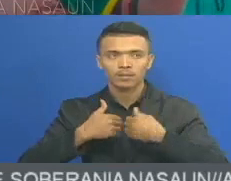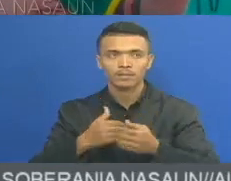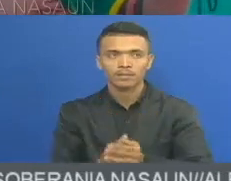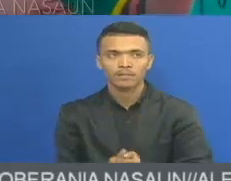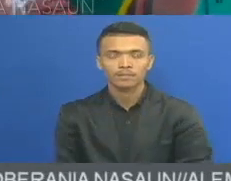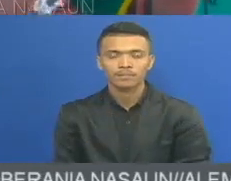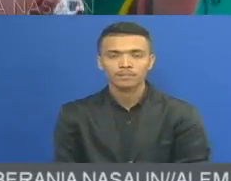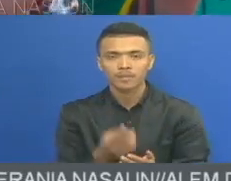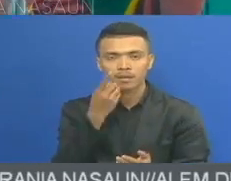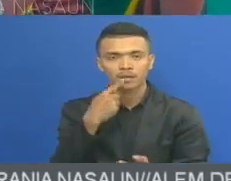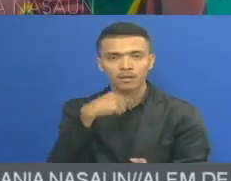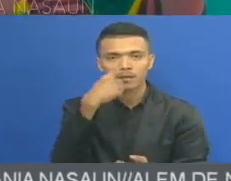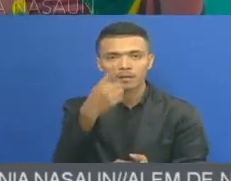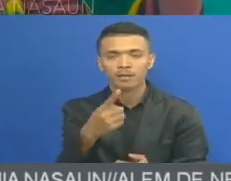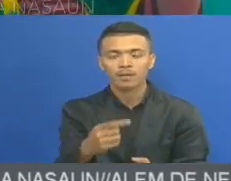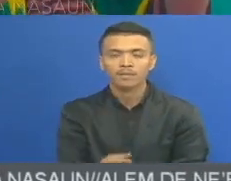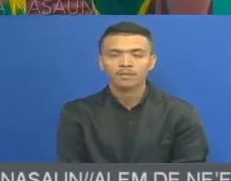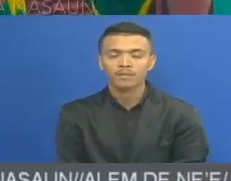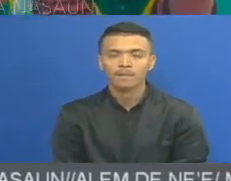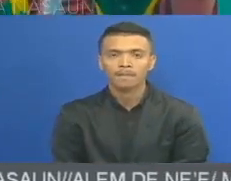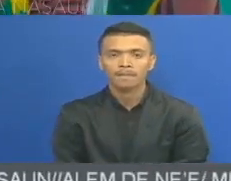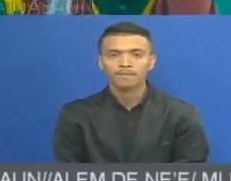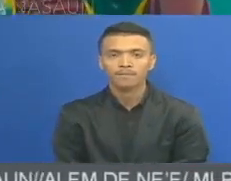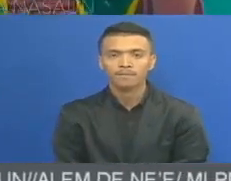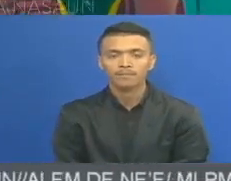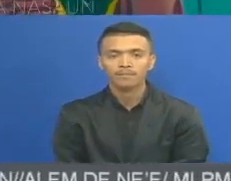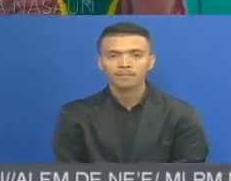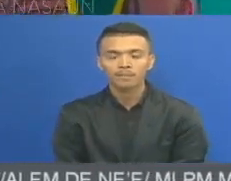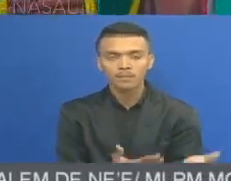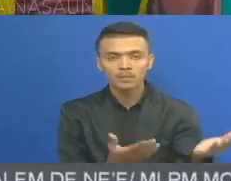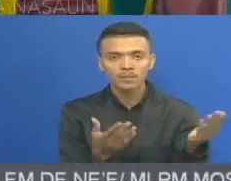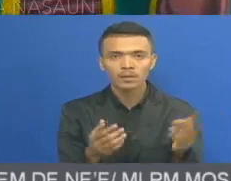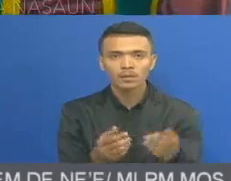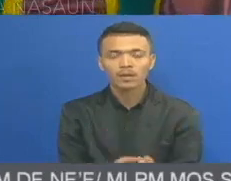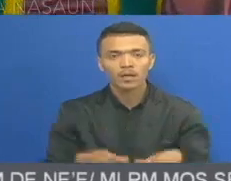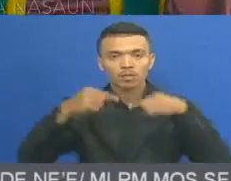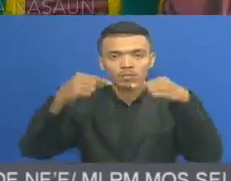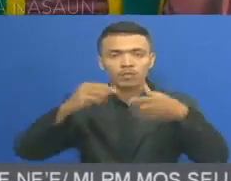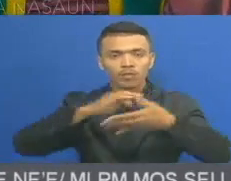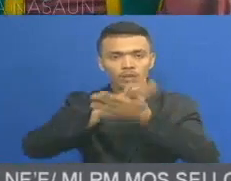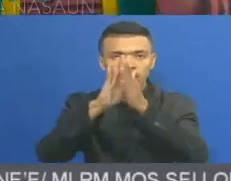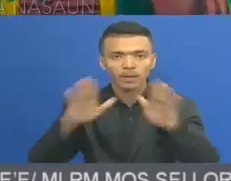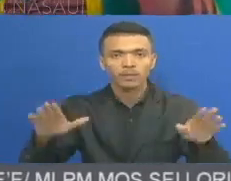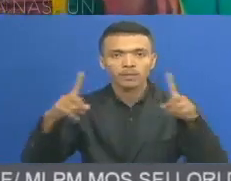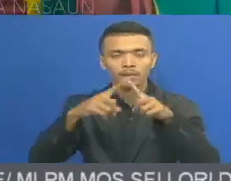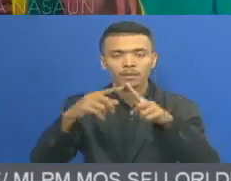ite ne moro matete hau makira ne de lori preto mai ato fo dame ba joven tu